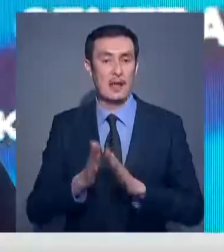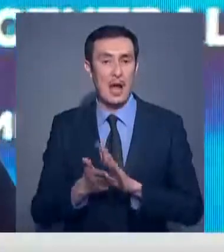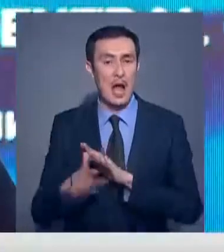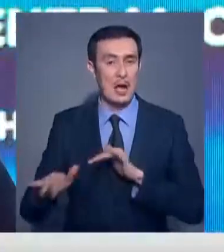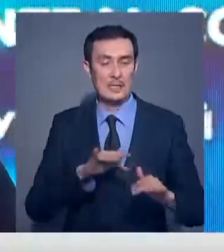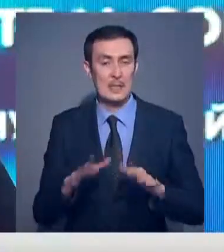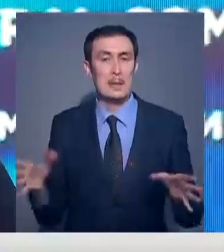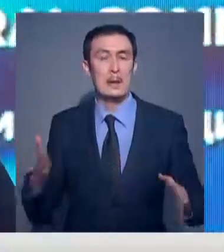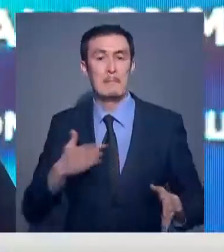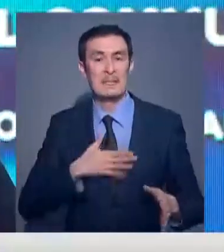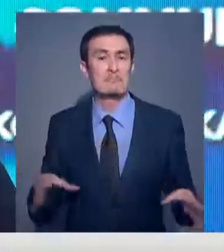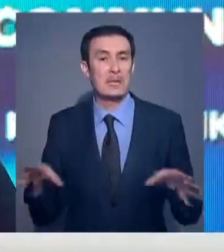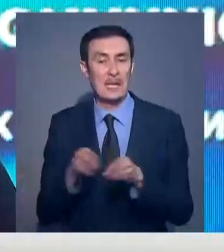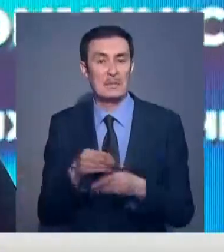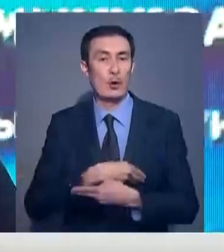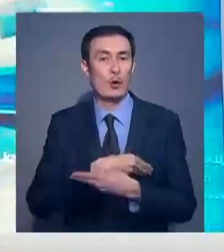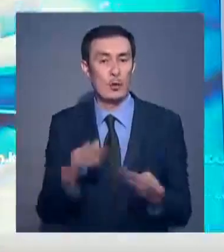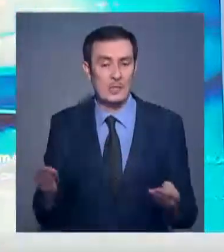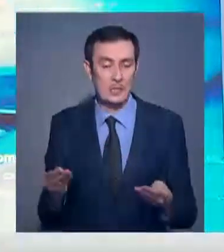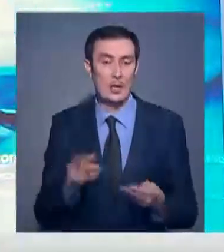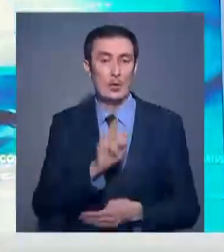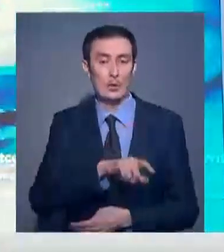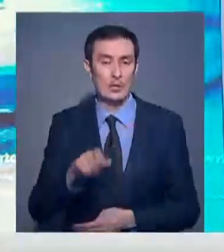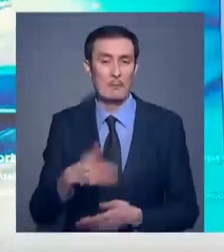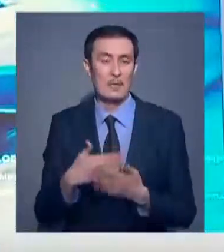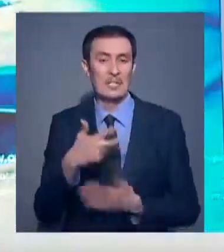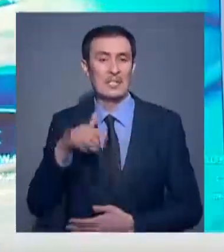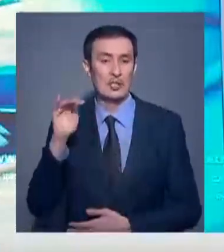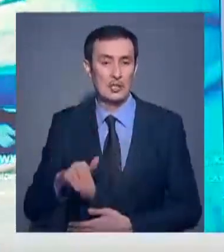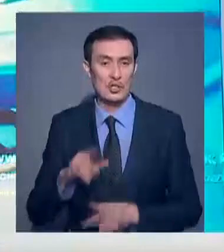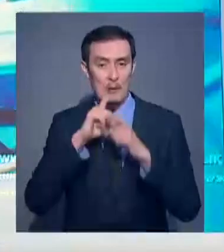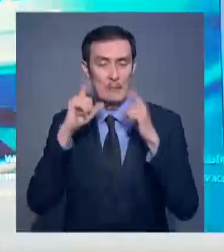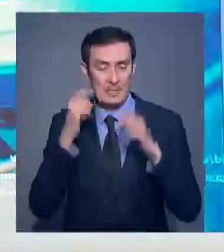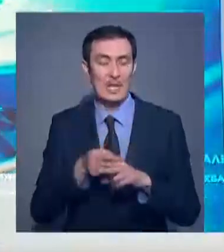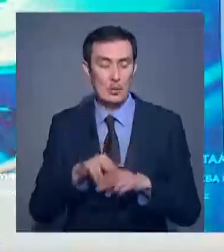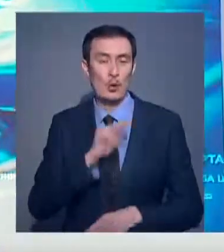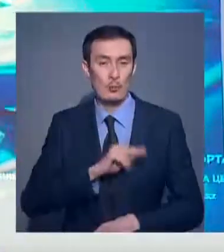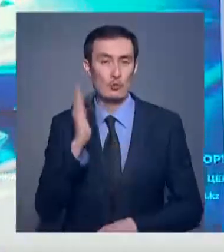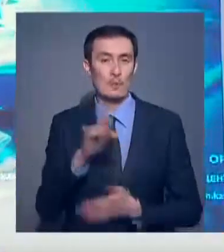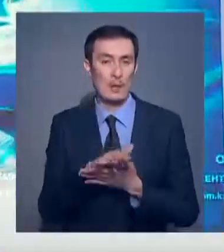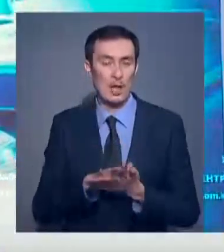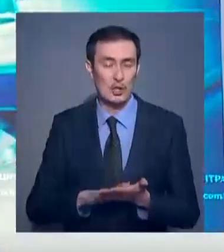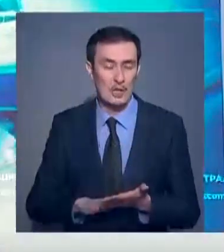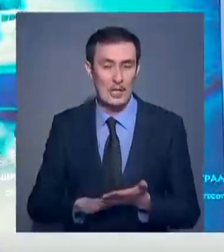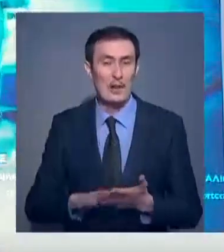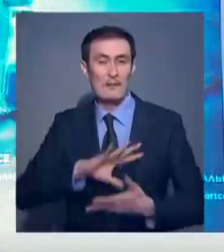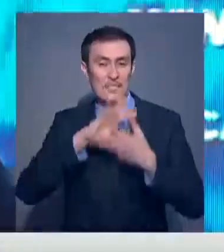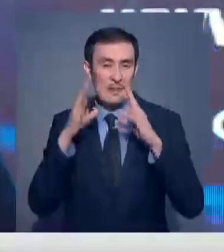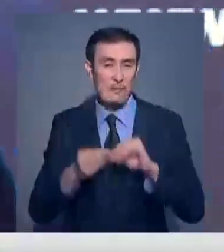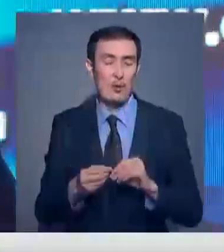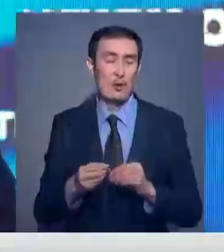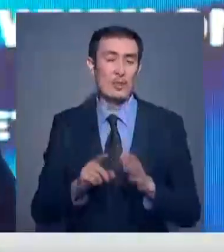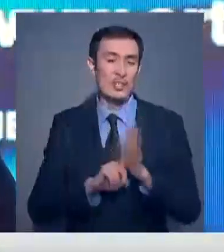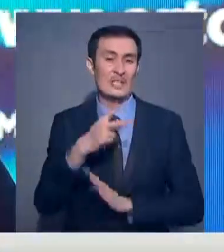«Безбергемис» розданы жителям столицы порядка 30 тысяч масок, и эта работа будет продолжаться. Итого, если так